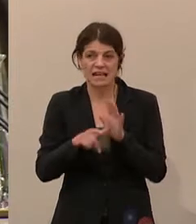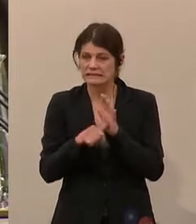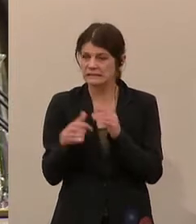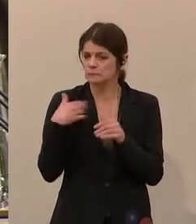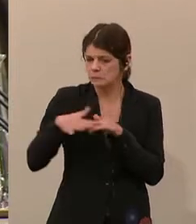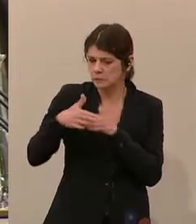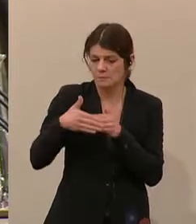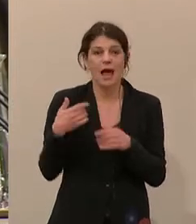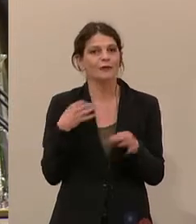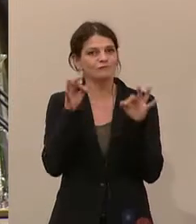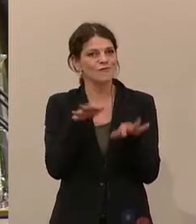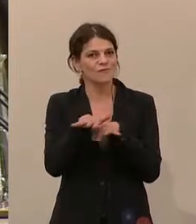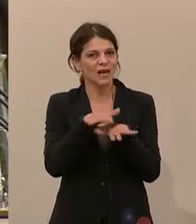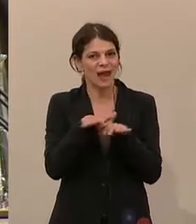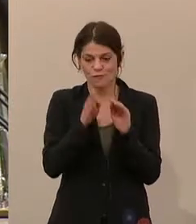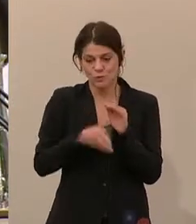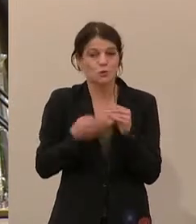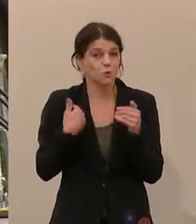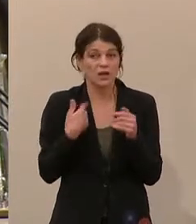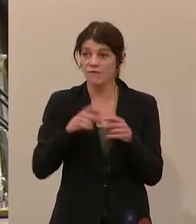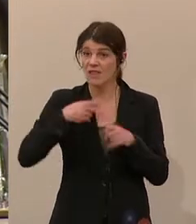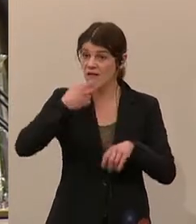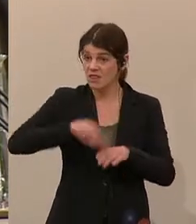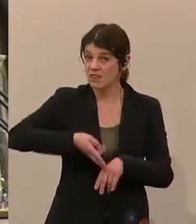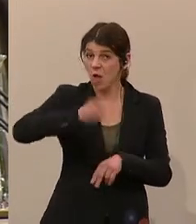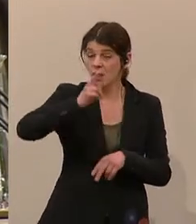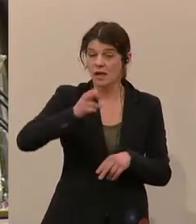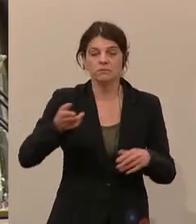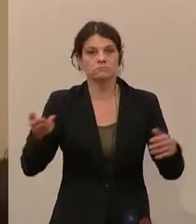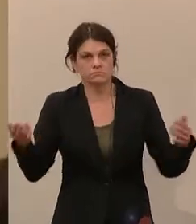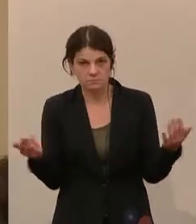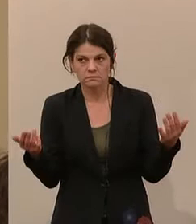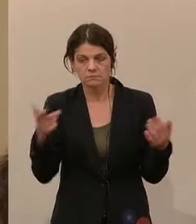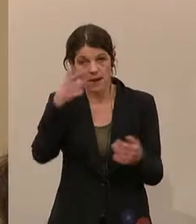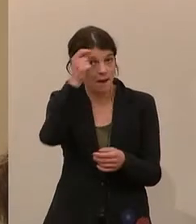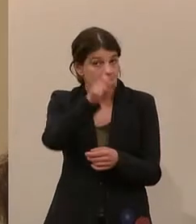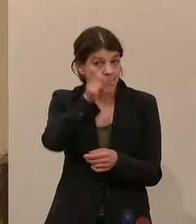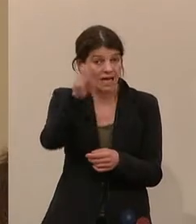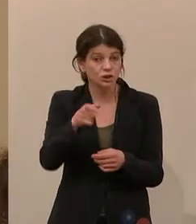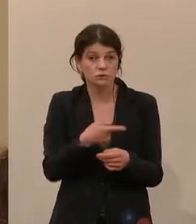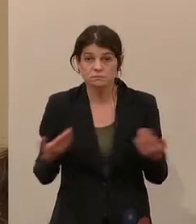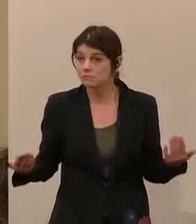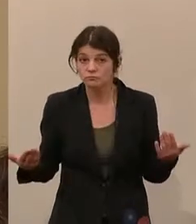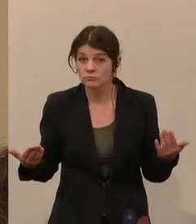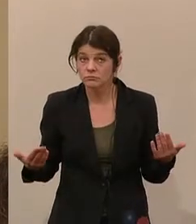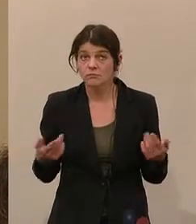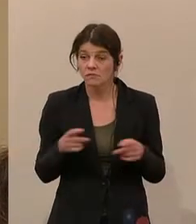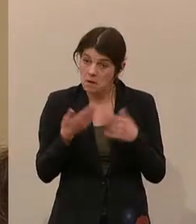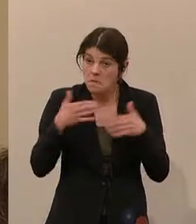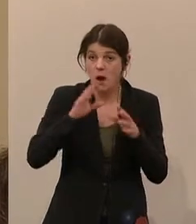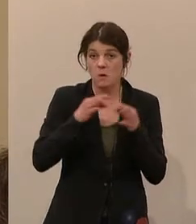Gute Verkehrsverbindungen im Süden und wenn man nach Norden kommt, dann sind die Menschen, haben es